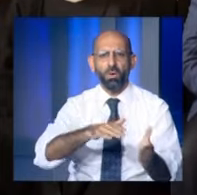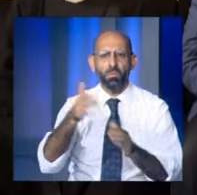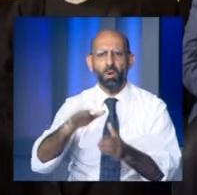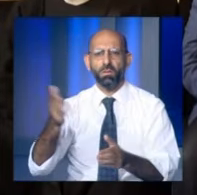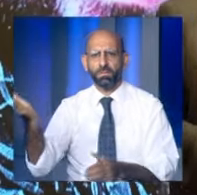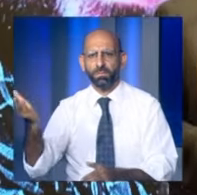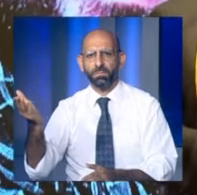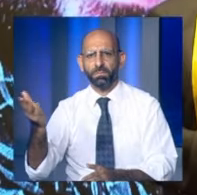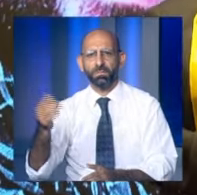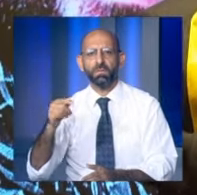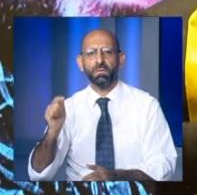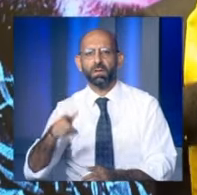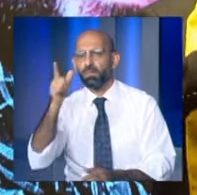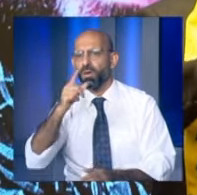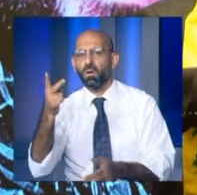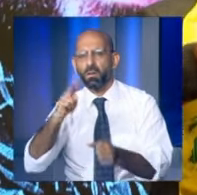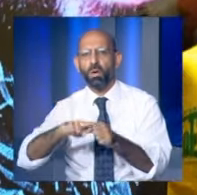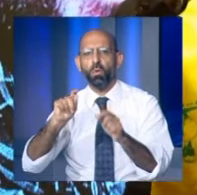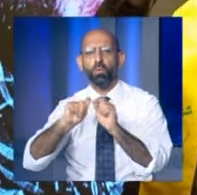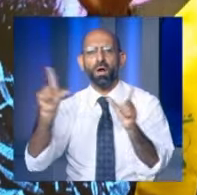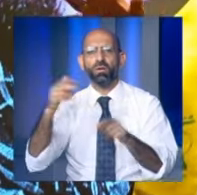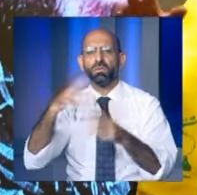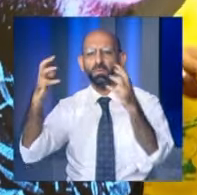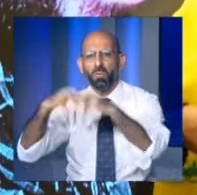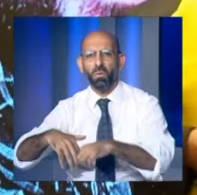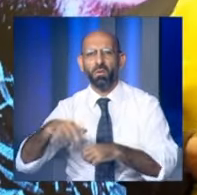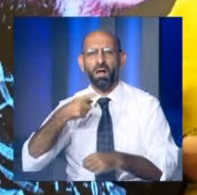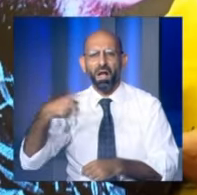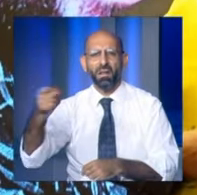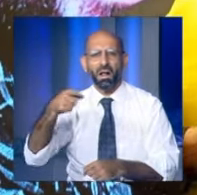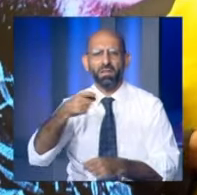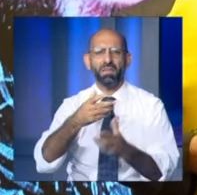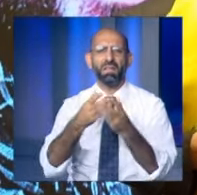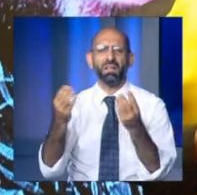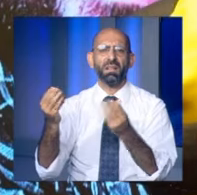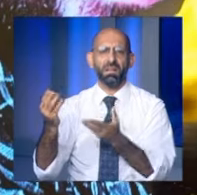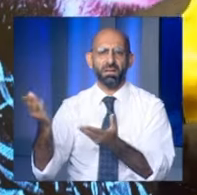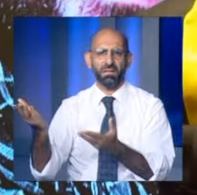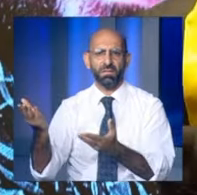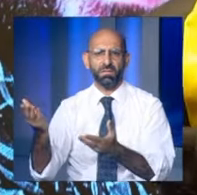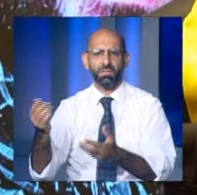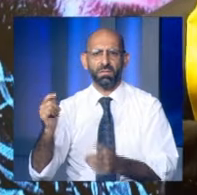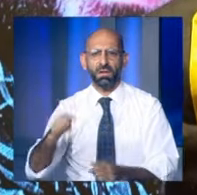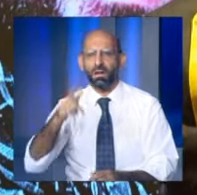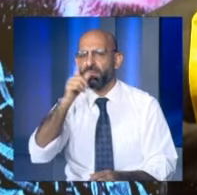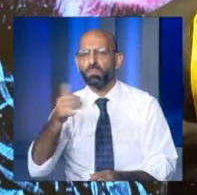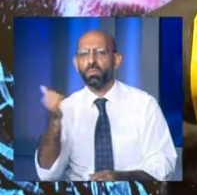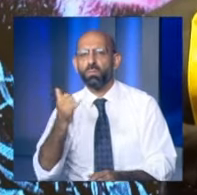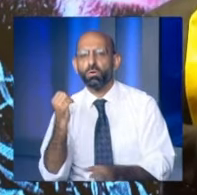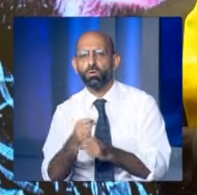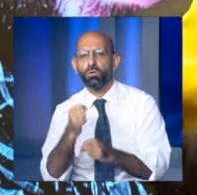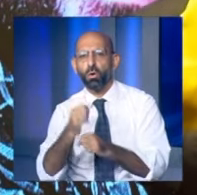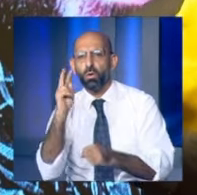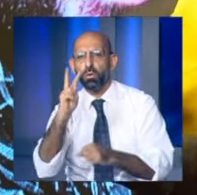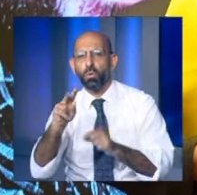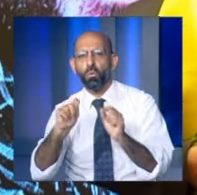تارة إلى ارتكاب المجازر وطورا إلى الاغتيالات، وتارة أخرى إلى التدمير